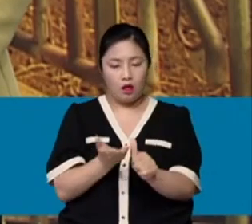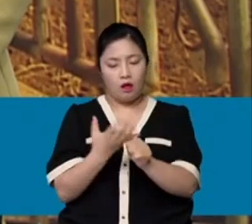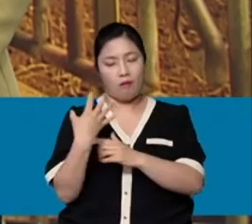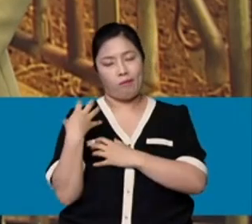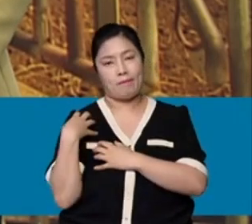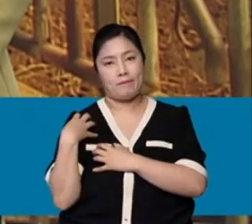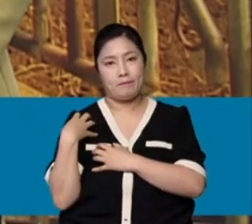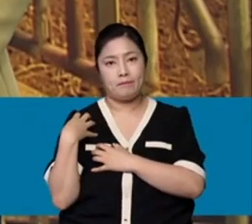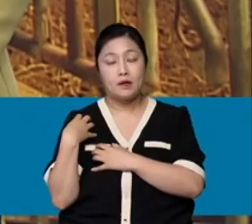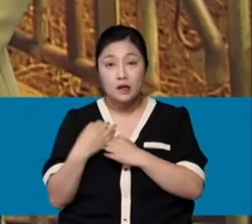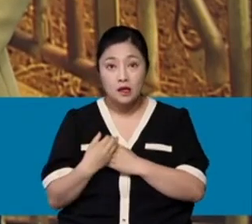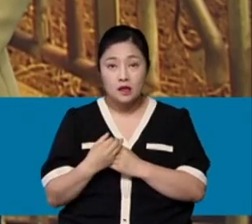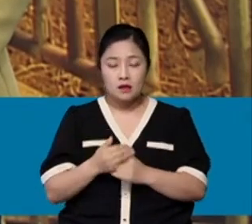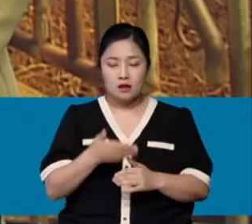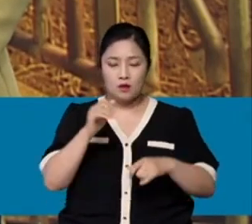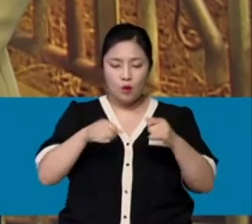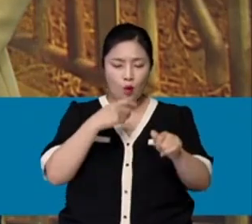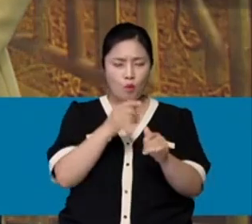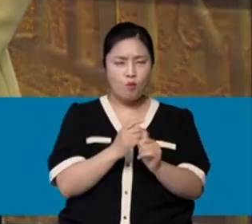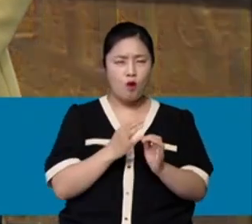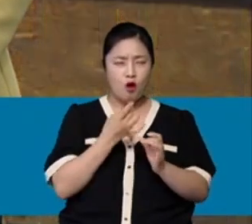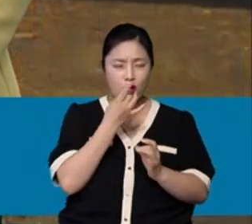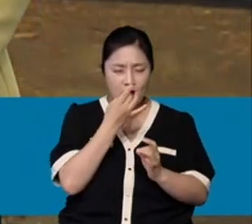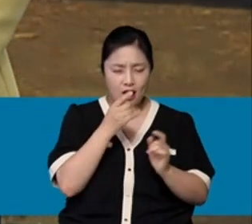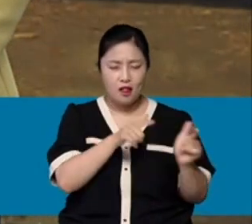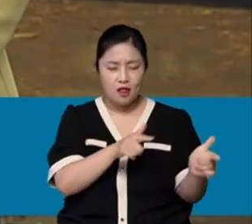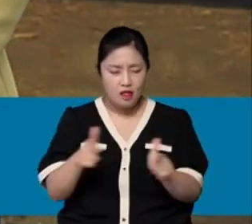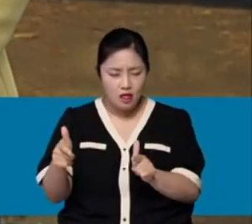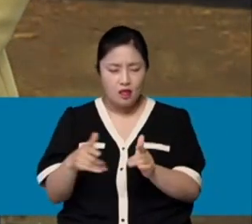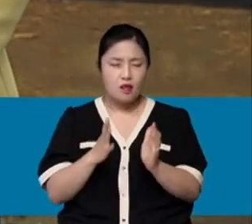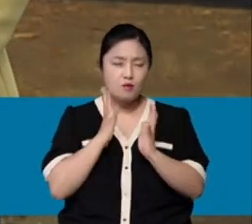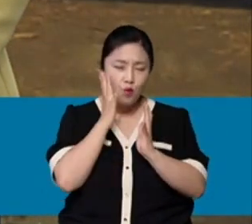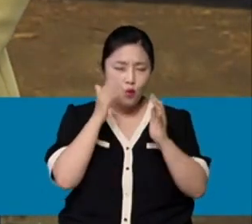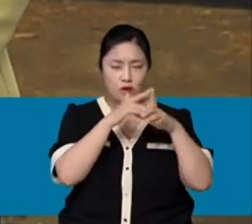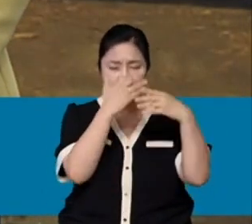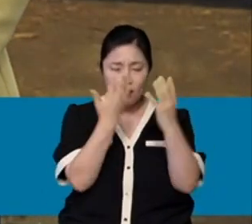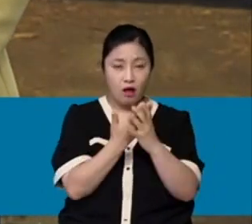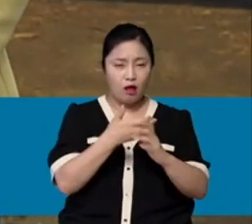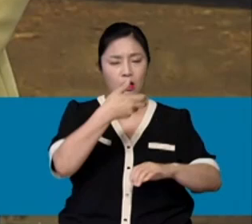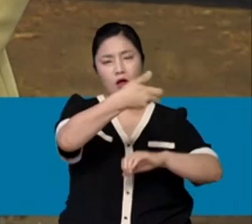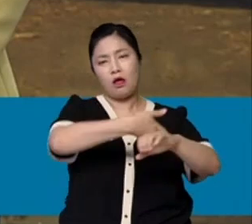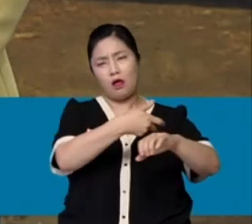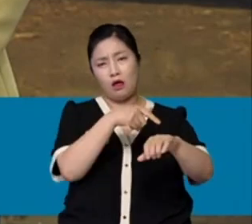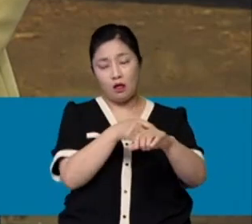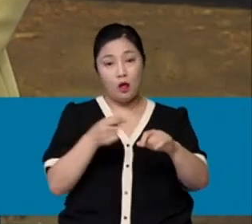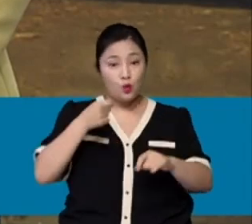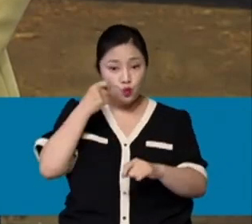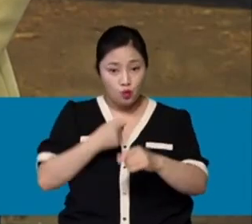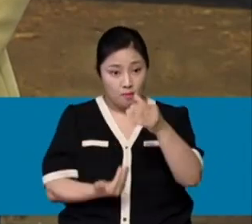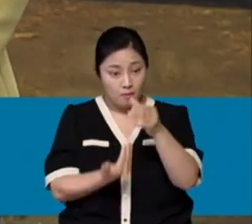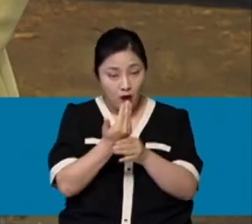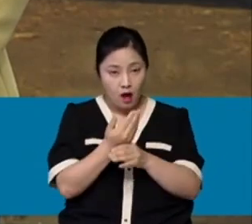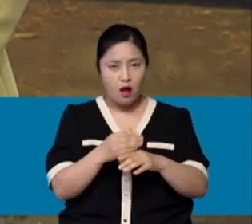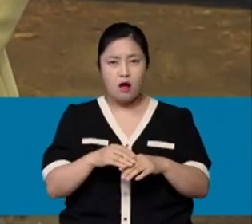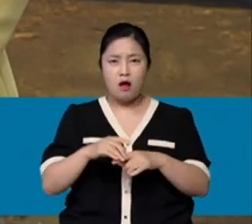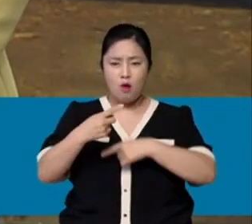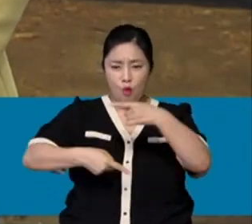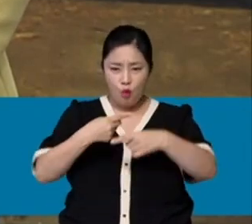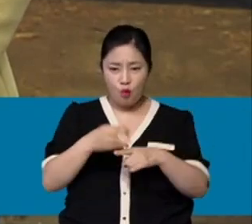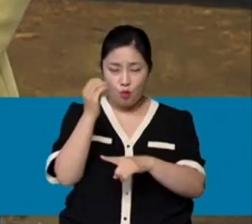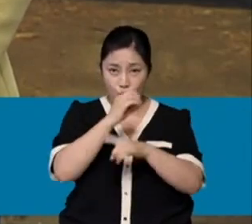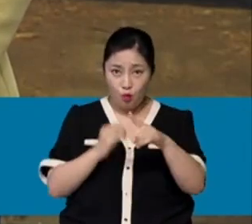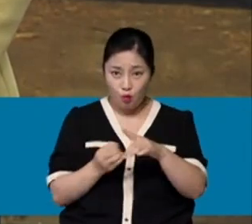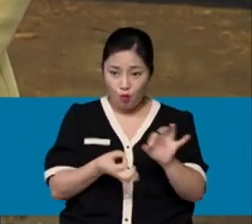커지고 있습니다. 사료의 재료인 곡물과 건초 등은 대부분 수입에 의존하고 있는데 우크라이나 사태와 환율 급등으로